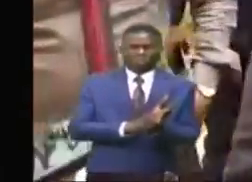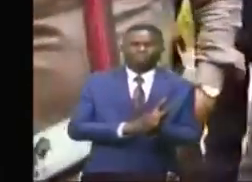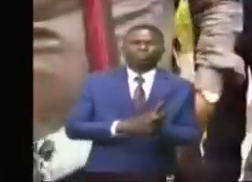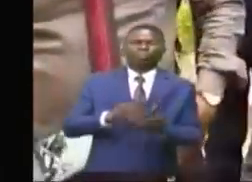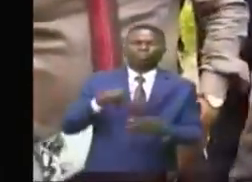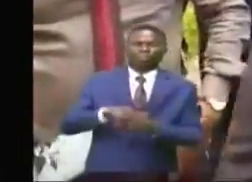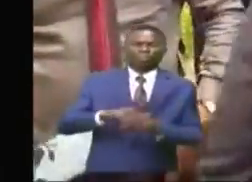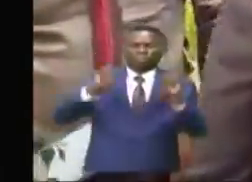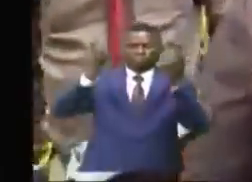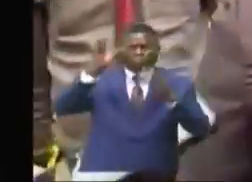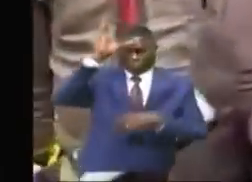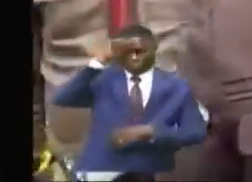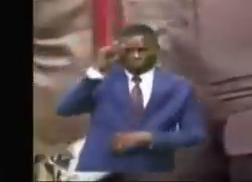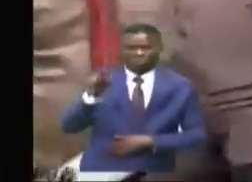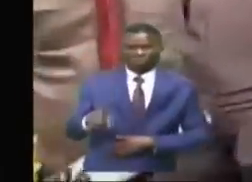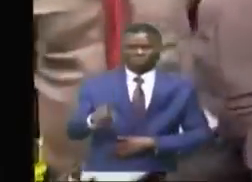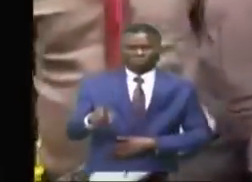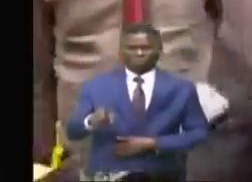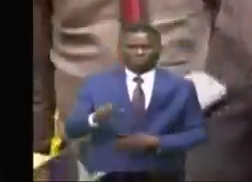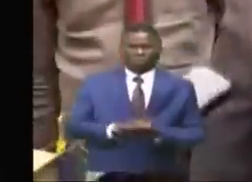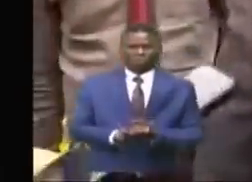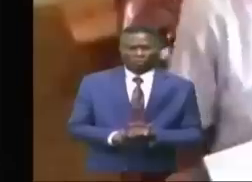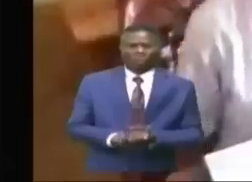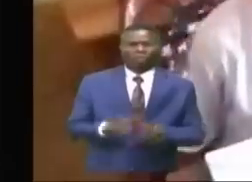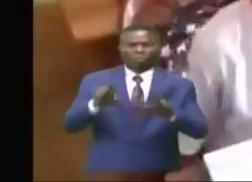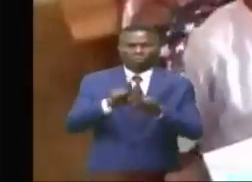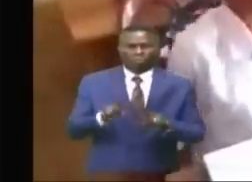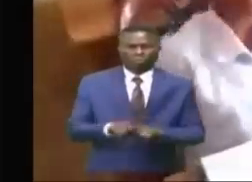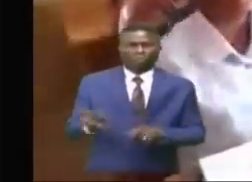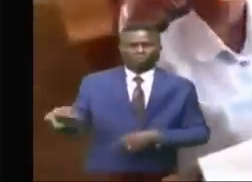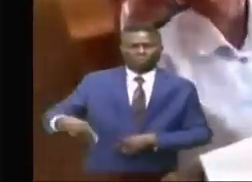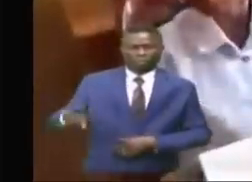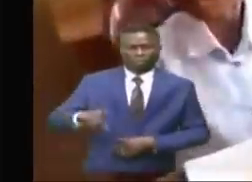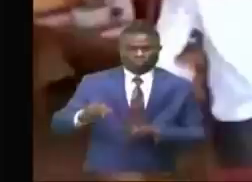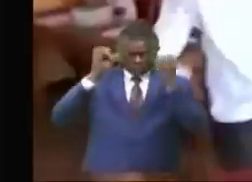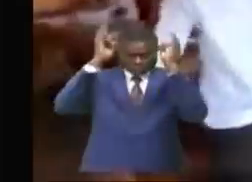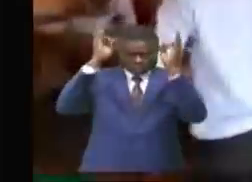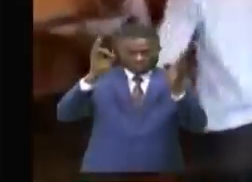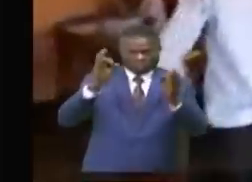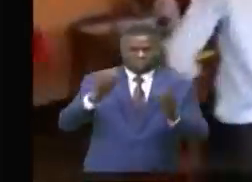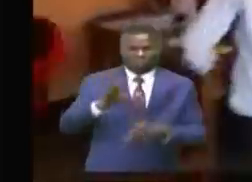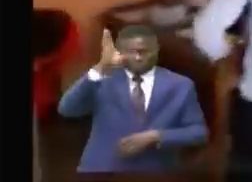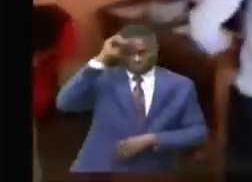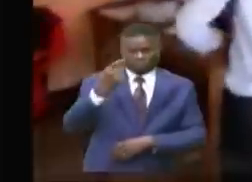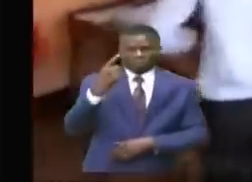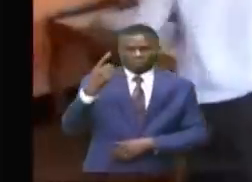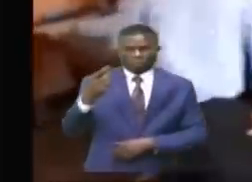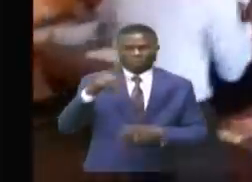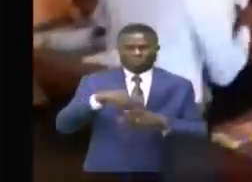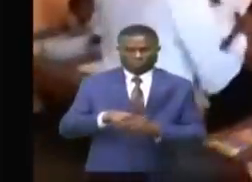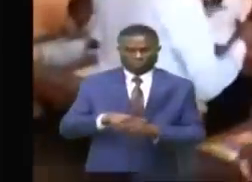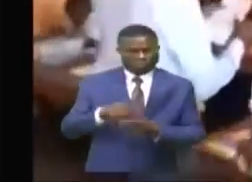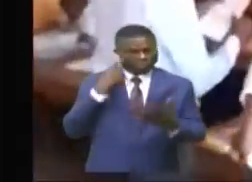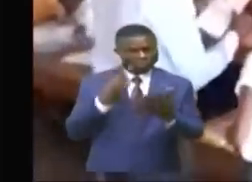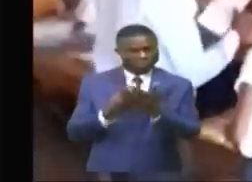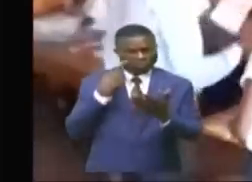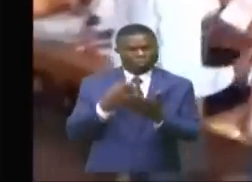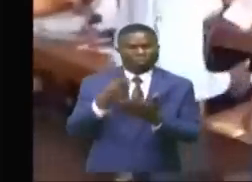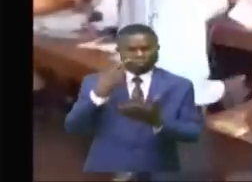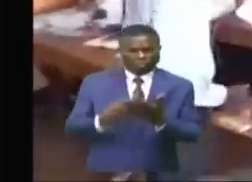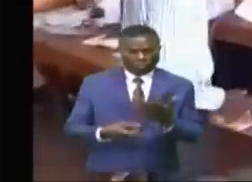sous-division urbaine des Bandundu, faisant partie de la province éducationnelle Kwilu 1. Dans la ronde des constats, il